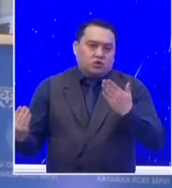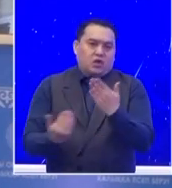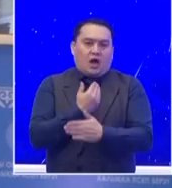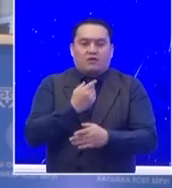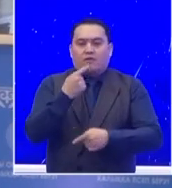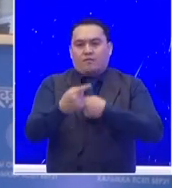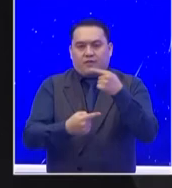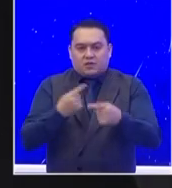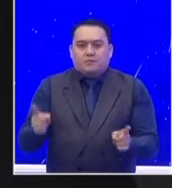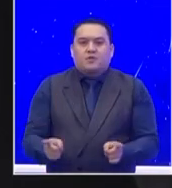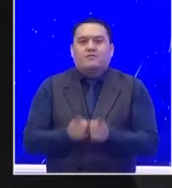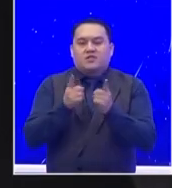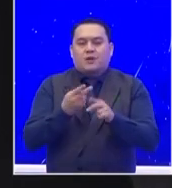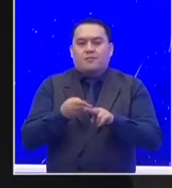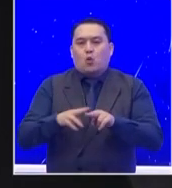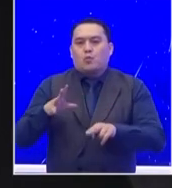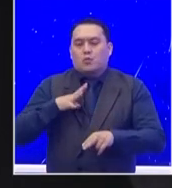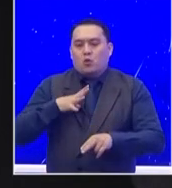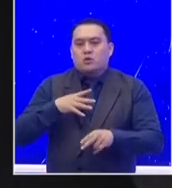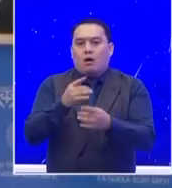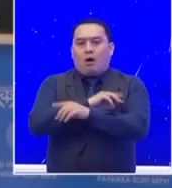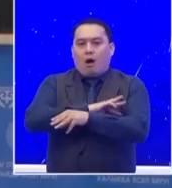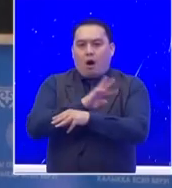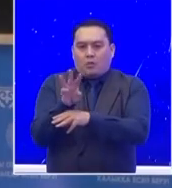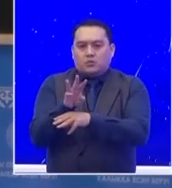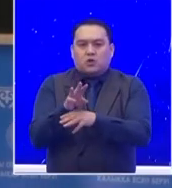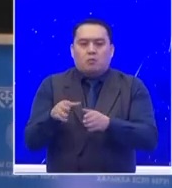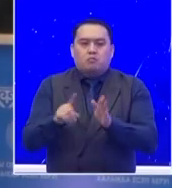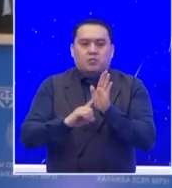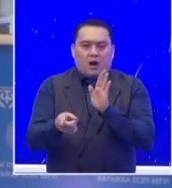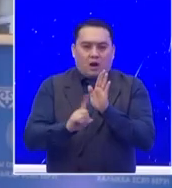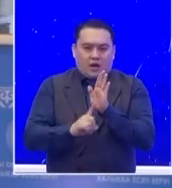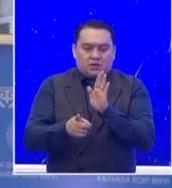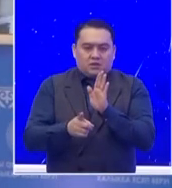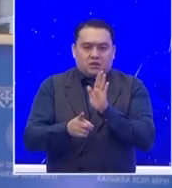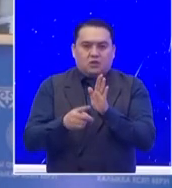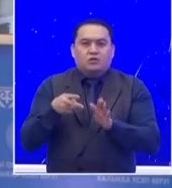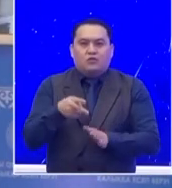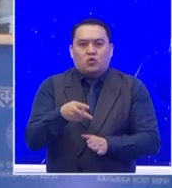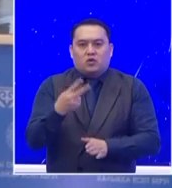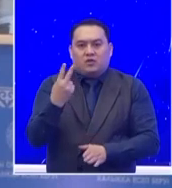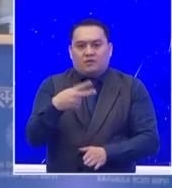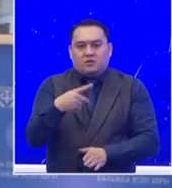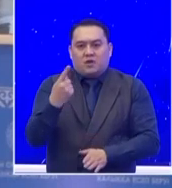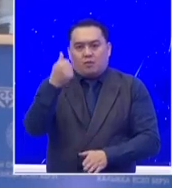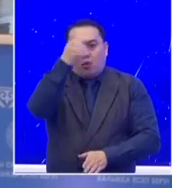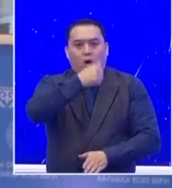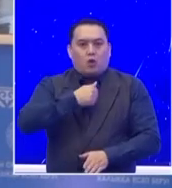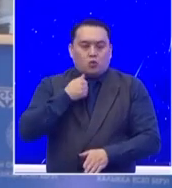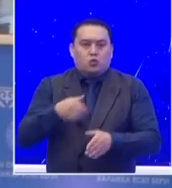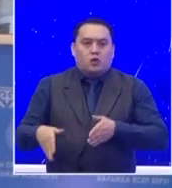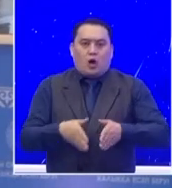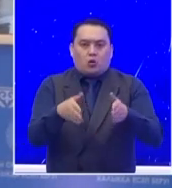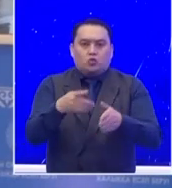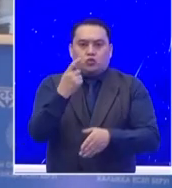идти полным ходом. В этом году они нам обеспечат проезд. В 2021 году дорога